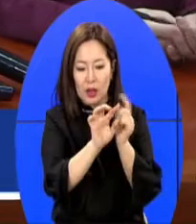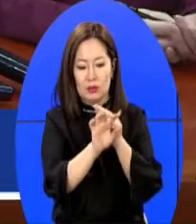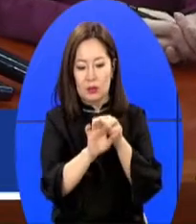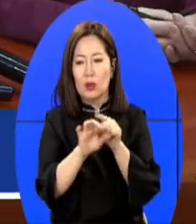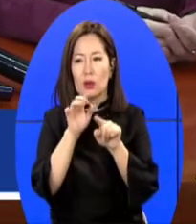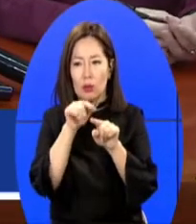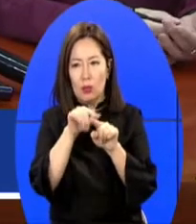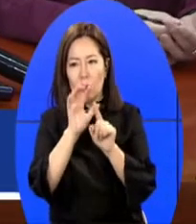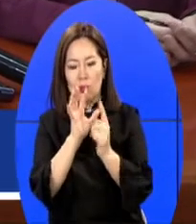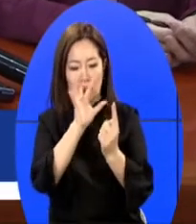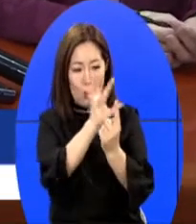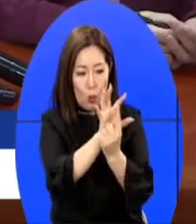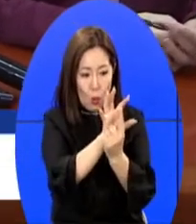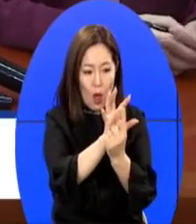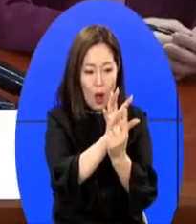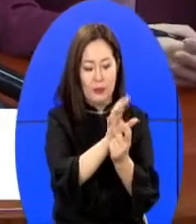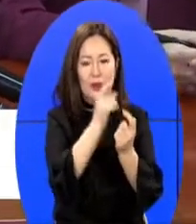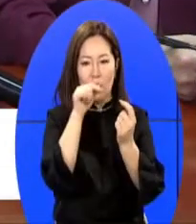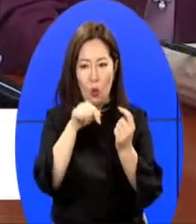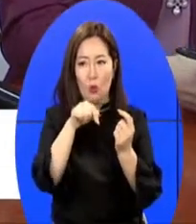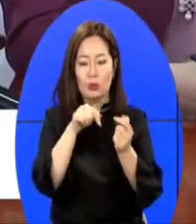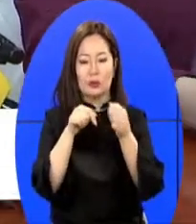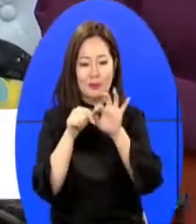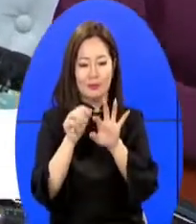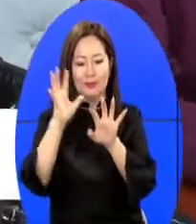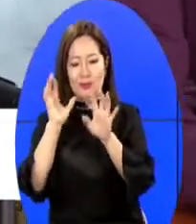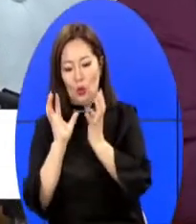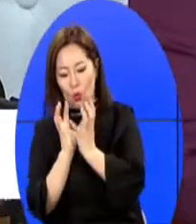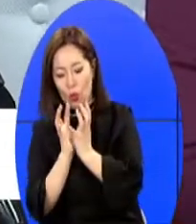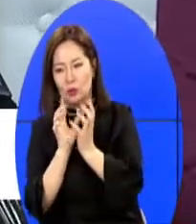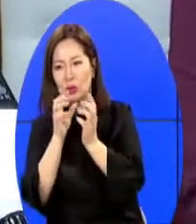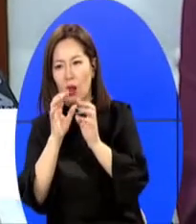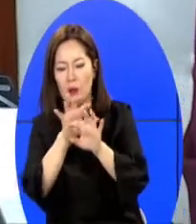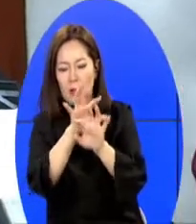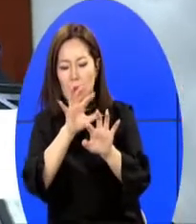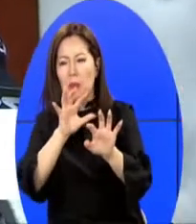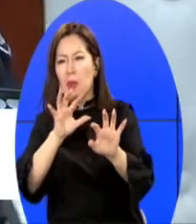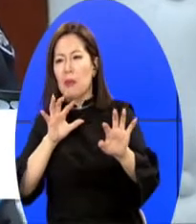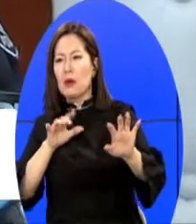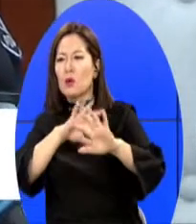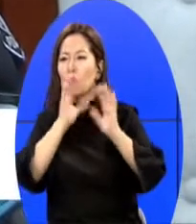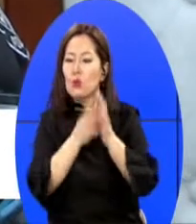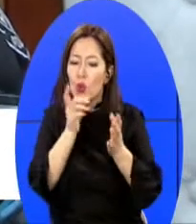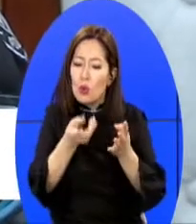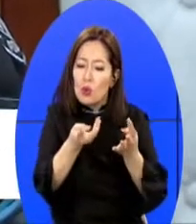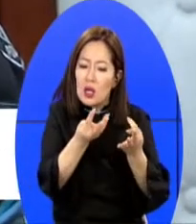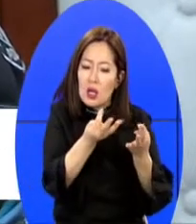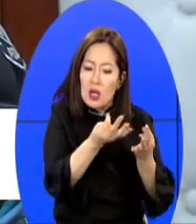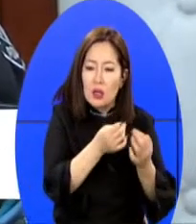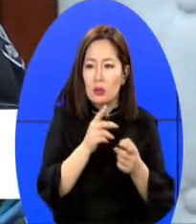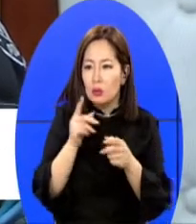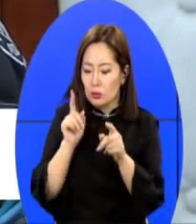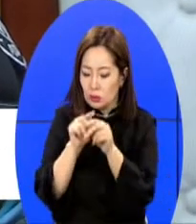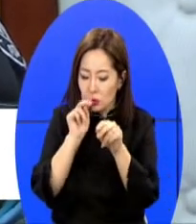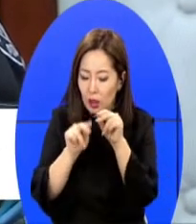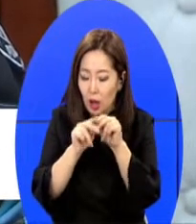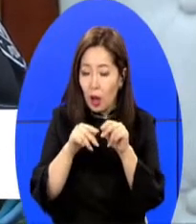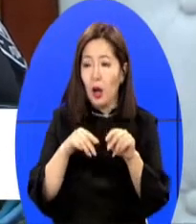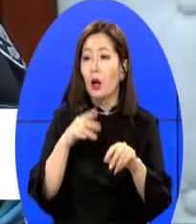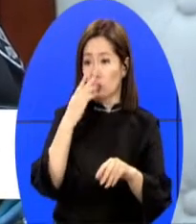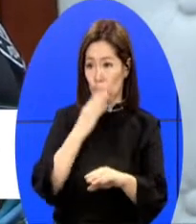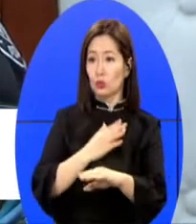зөвсөн судлын үндсэн төвд хамтар тогтоогдсон байсан. Яг энэ маршрутын дагуу бид нэр юмудаа хийгээд ингээд хийгдээд дуусч байна. За